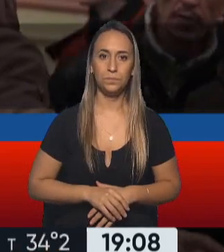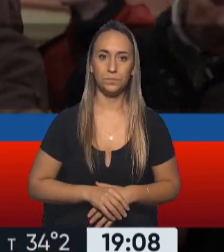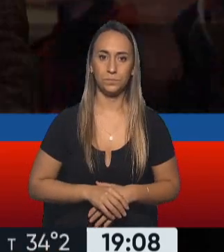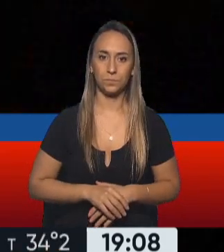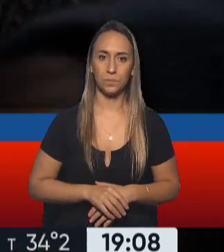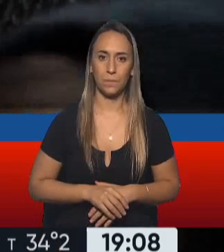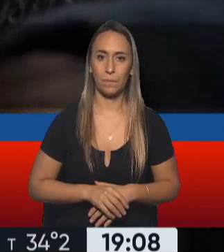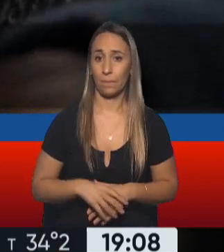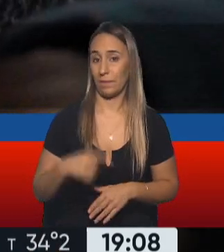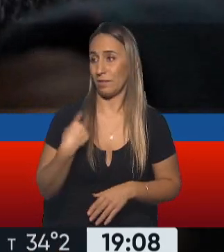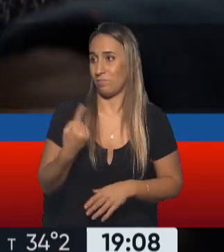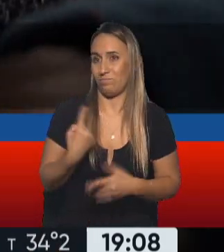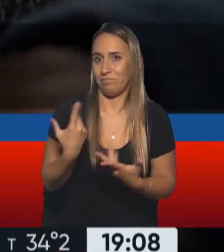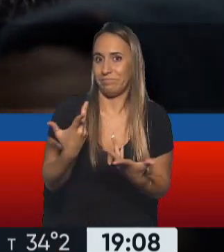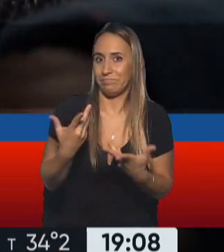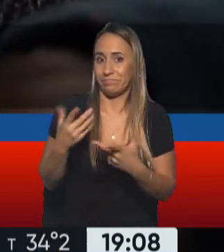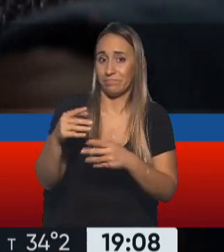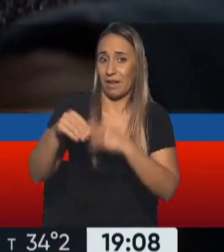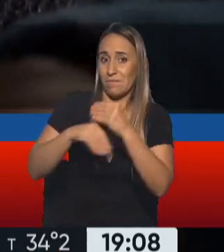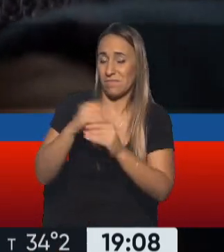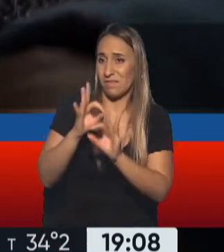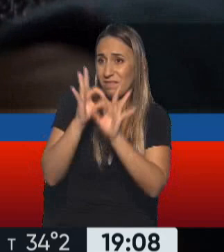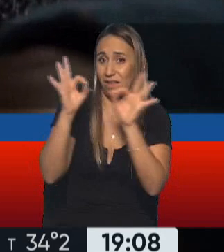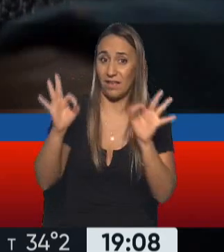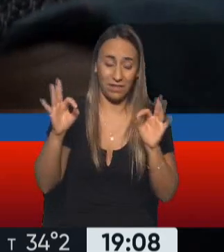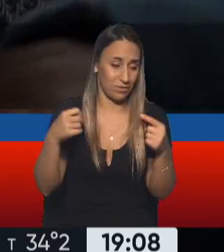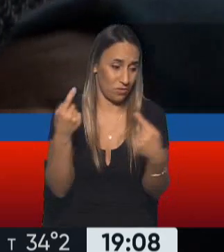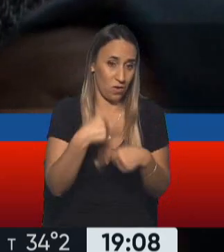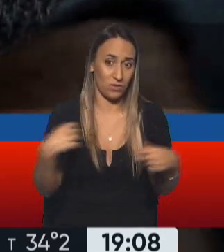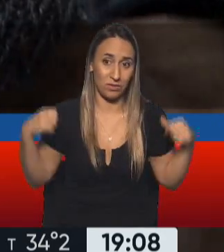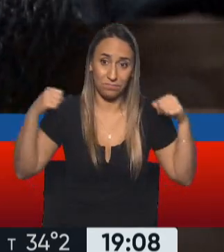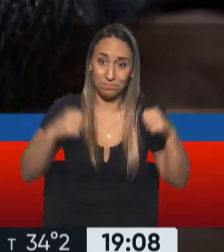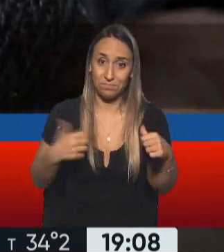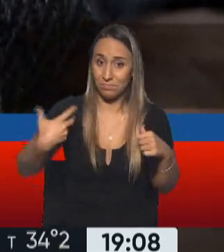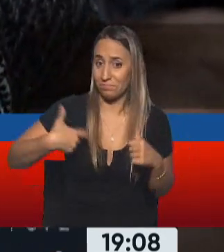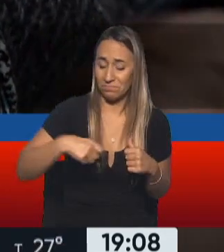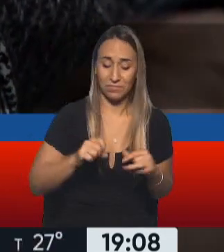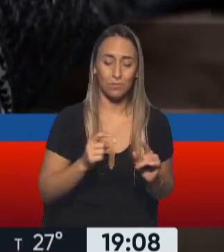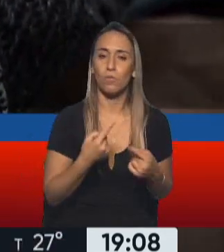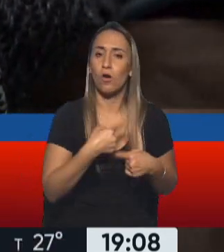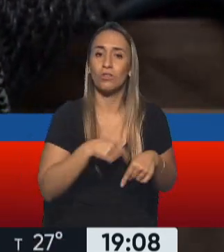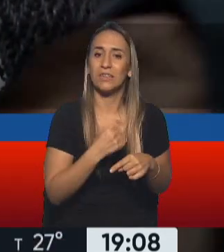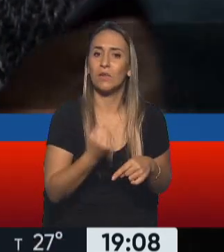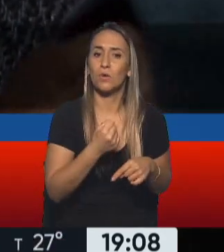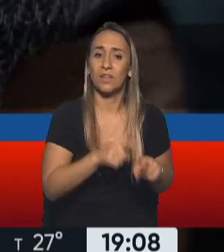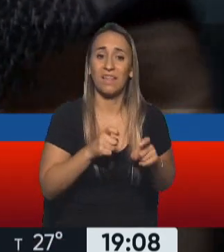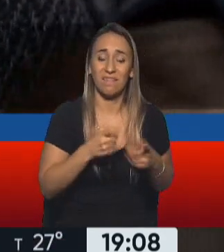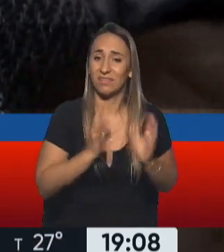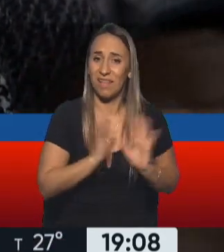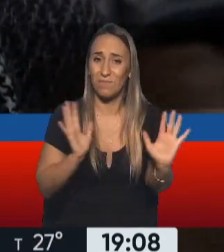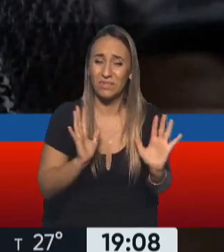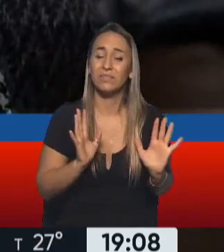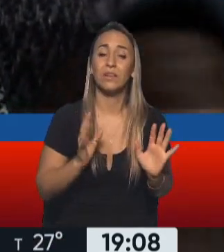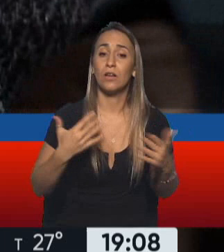Нет, никого у нас нет. В зале такое, только для первой необходимости. Какую-то сменную одежду.